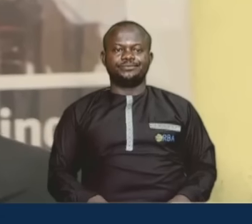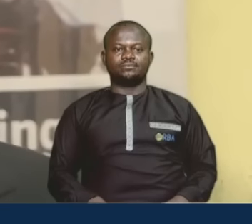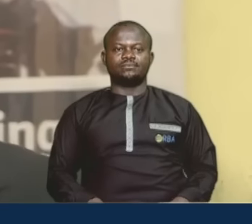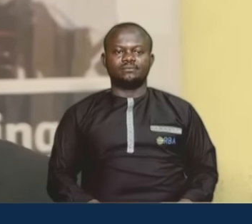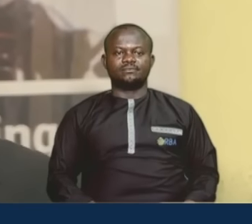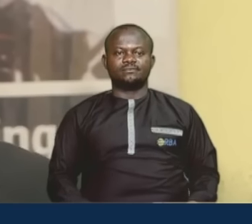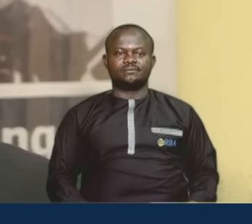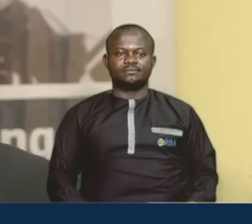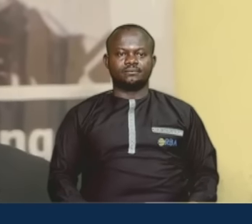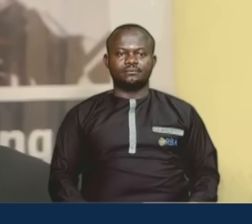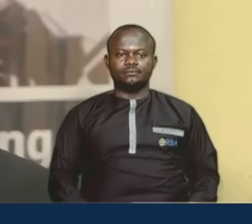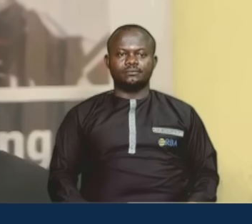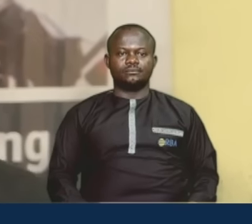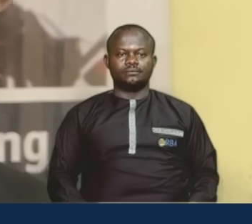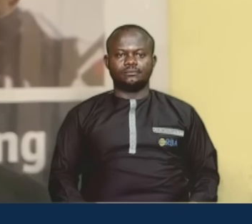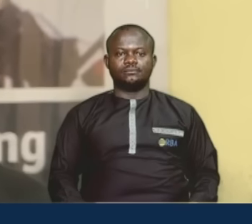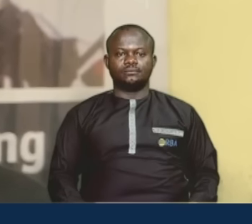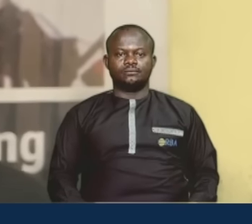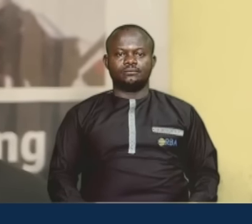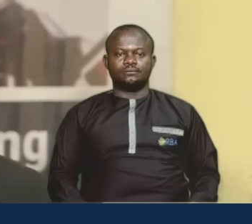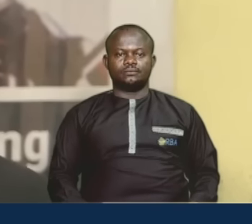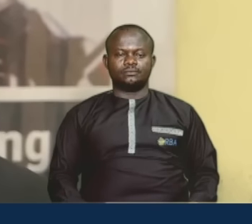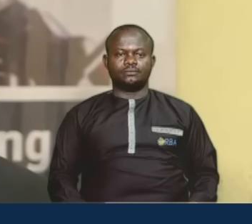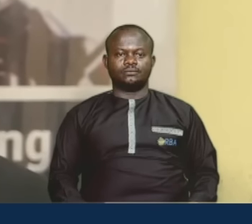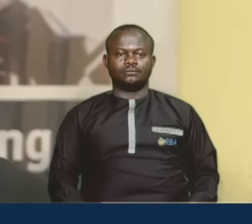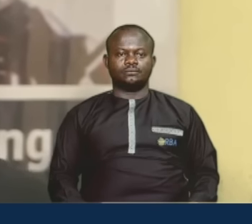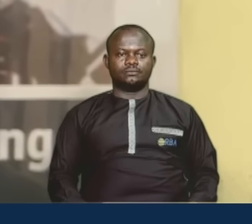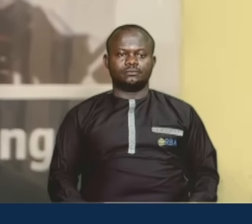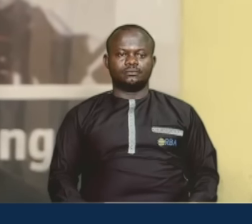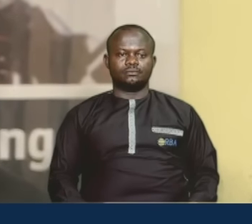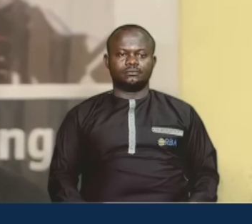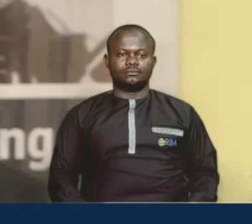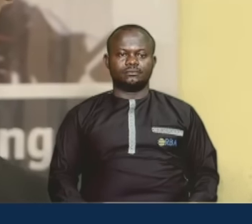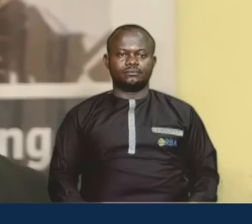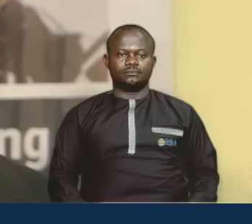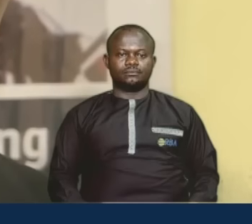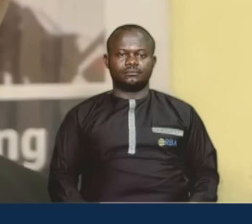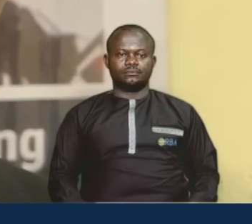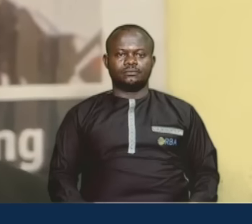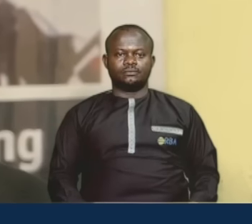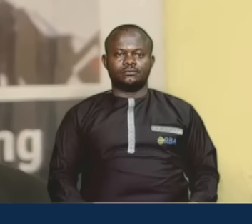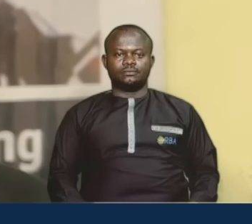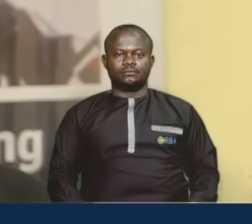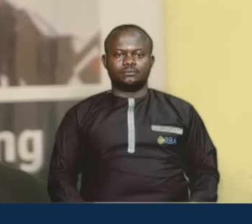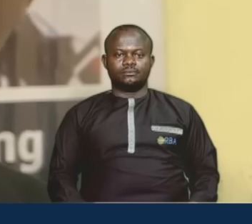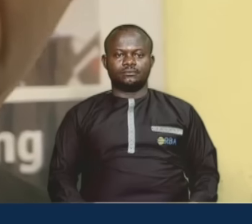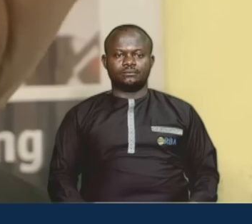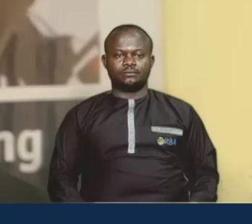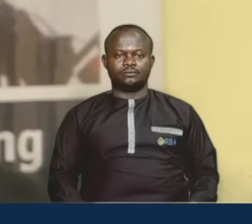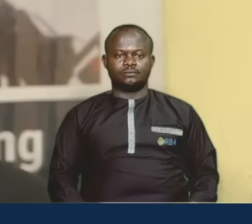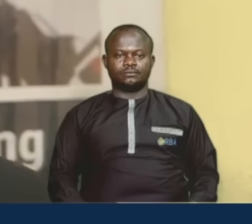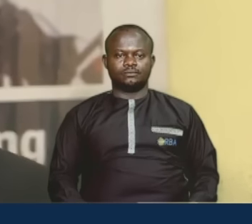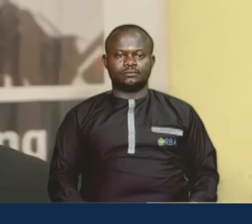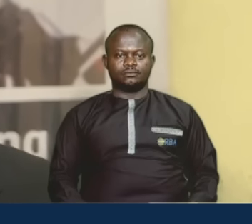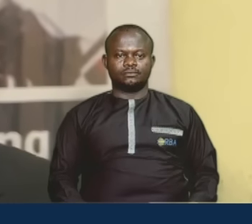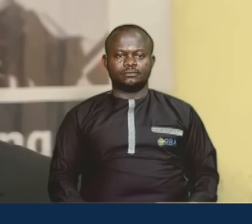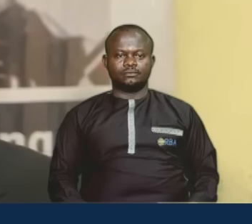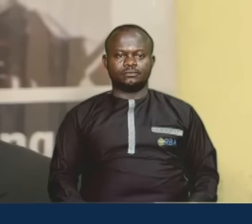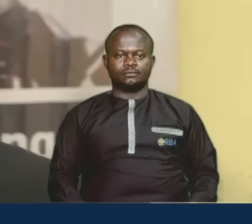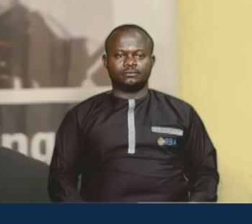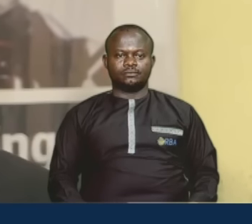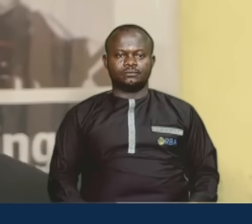practices. So wherever we go, we try to take Rwanda as an example so that other